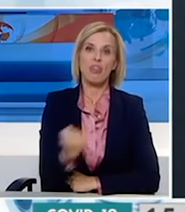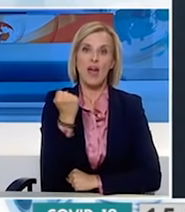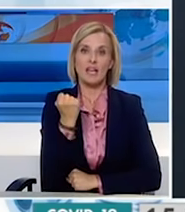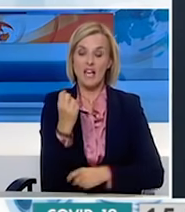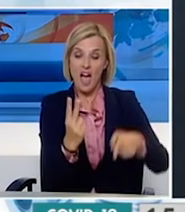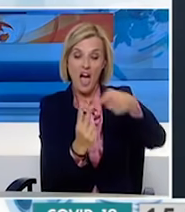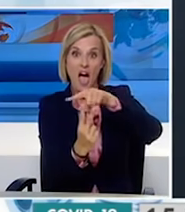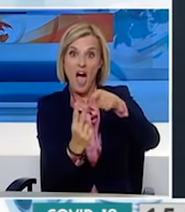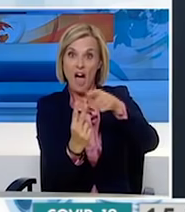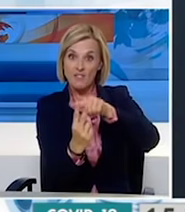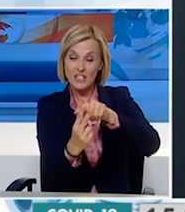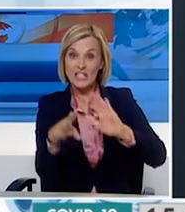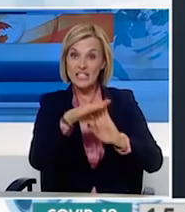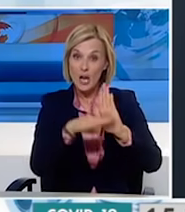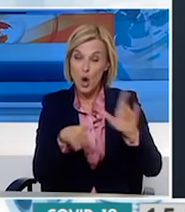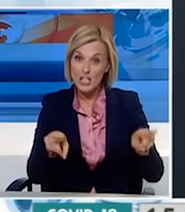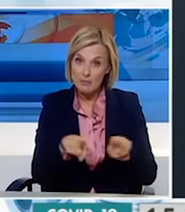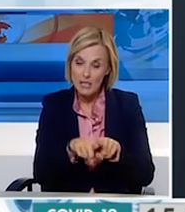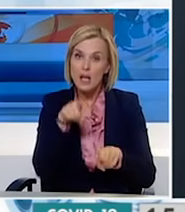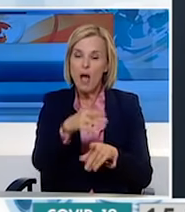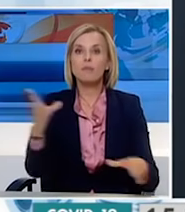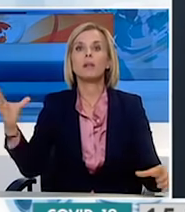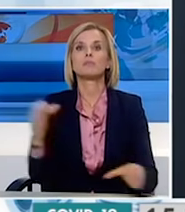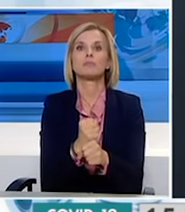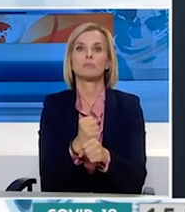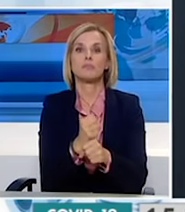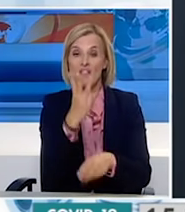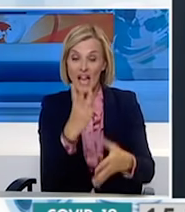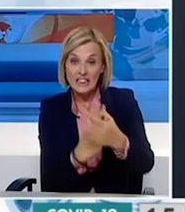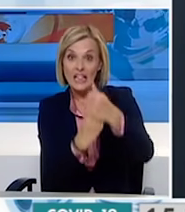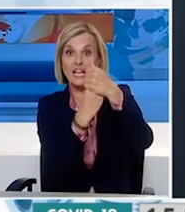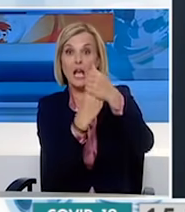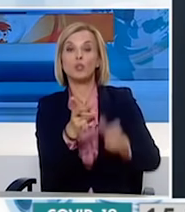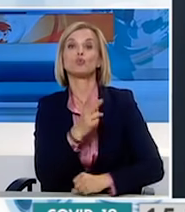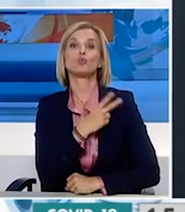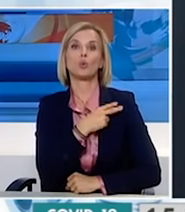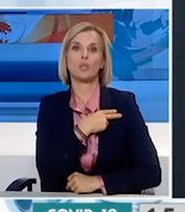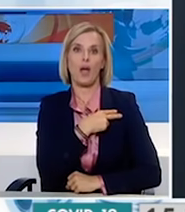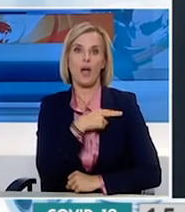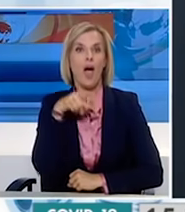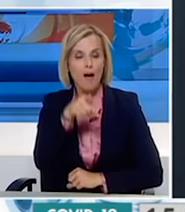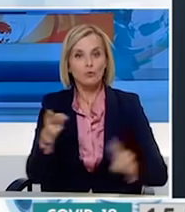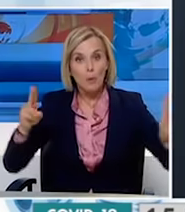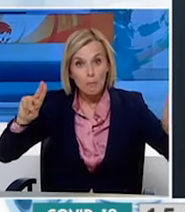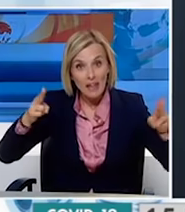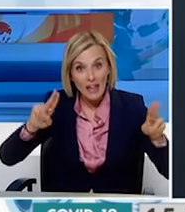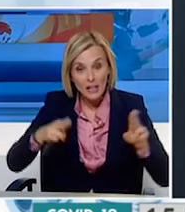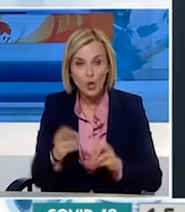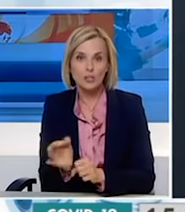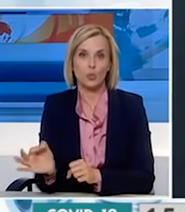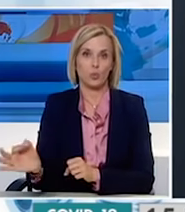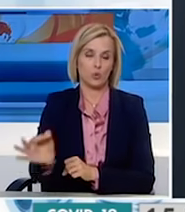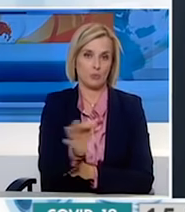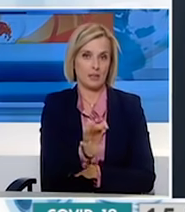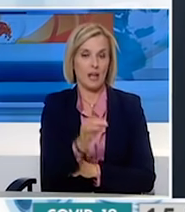σήμερα στην τήρηση των κανόνων. Χάρη σε αυτά τα στοιχεία, μπορέσαμε να αποφύγουμε μια αλματώδη αύξηση των κρουσμάτων και να βρισκόμαστε